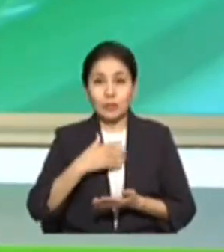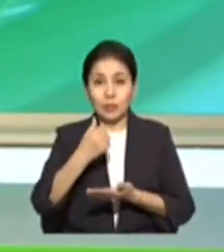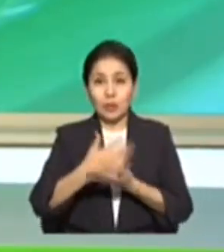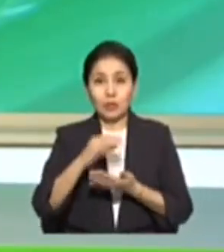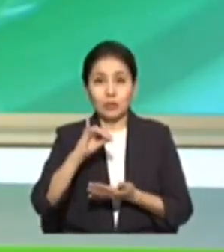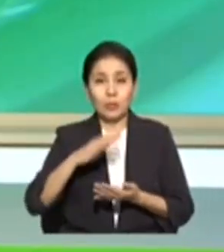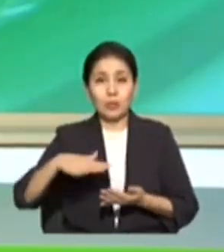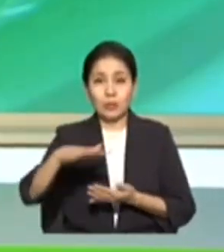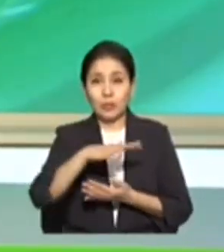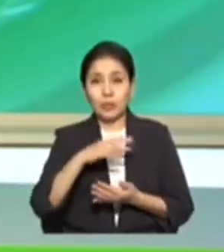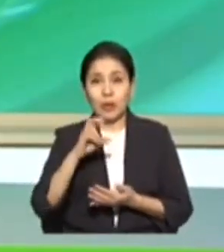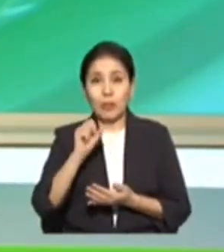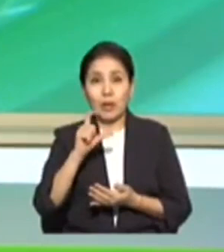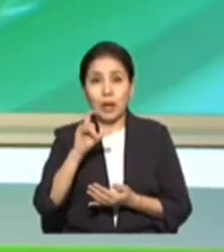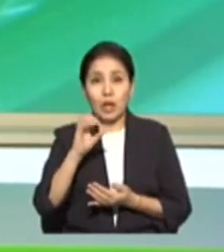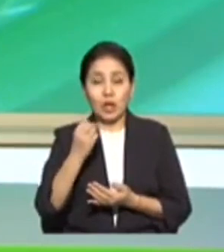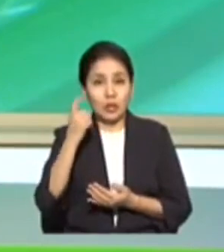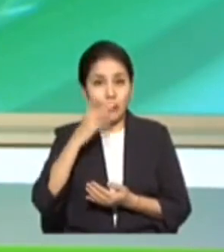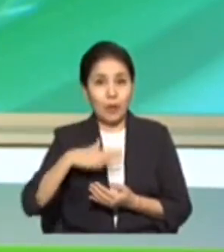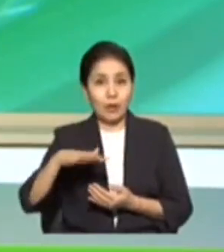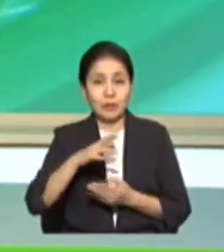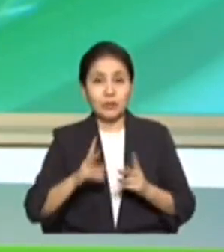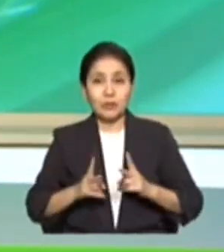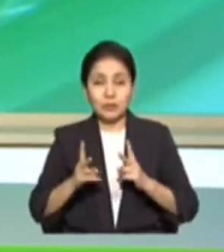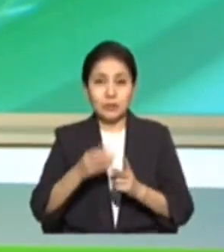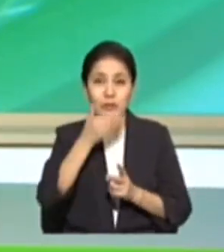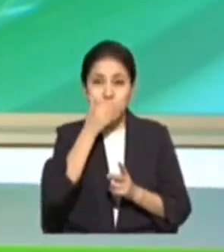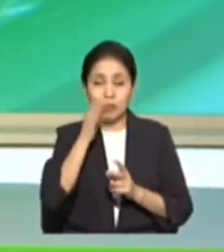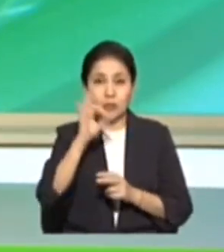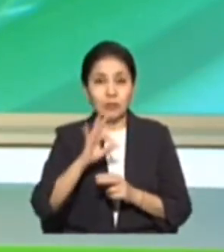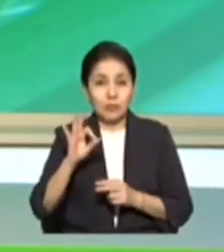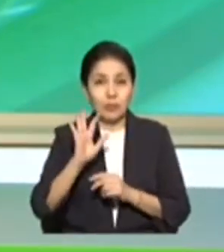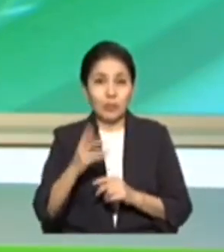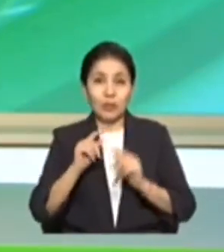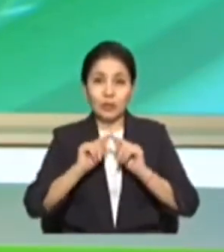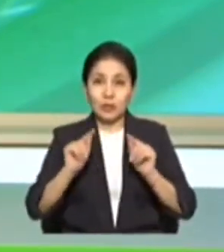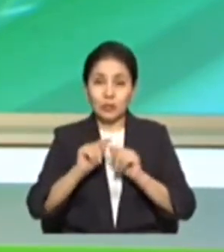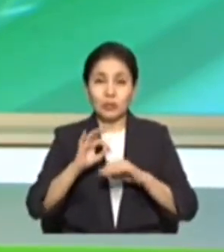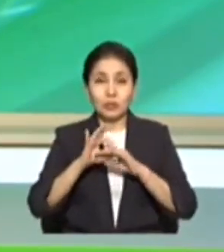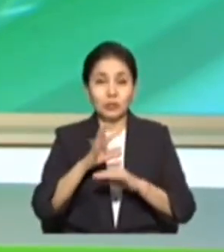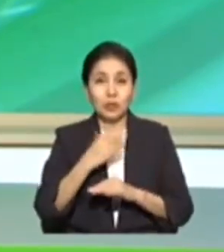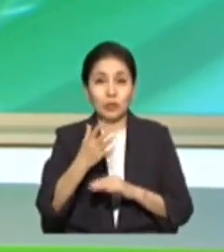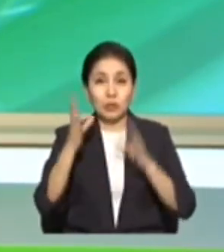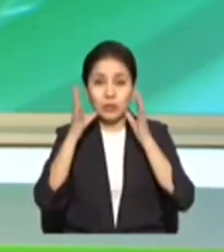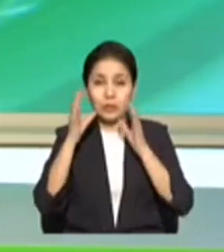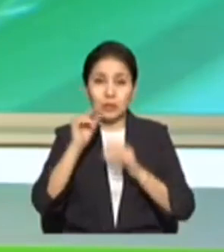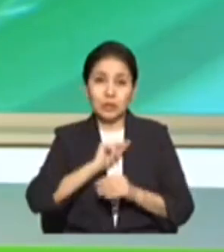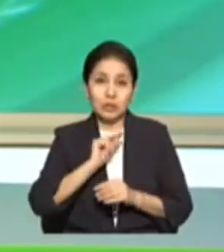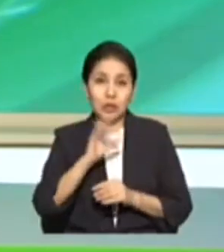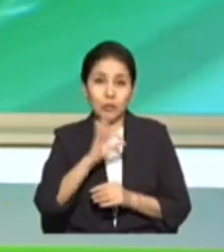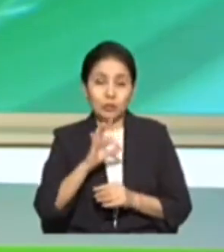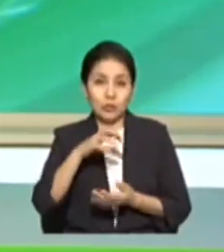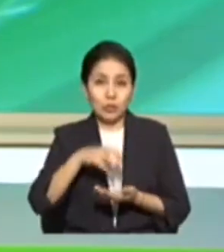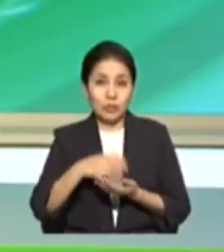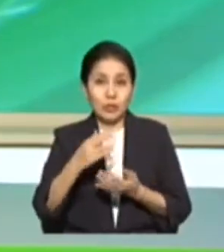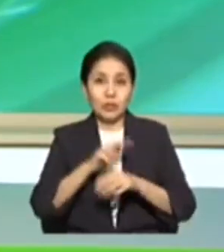Poytaxtimizning Yunusobod tumanidagi Barhayot mahalla markazida jaholatga qarshi ma'rifat mavzusida targ'ibot tadbiri o'tkazildi. Unda din ishlari bo'yicha qo'mita